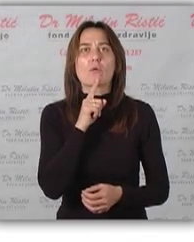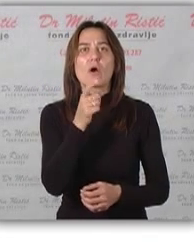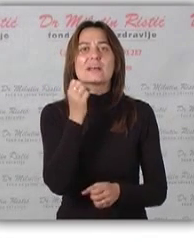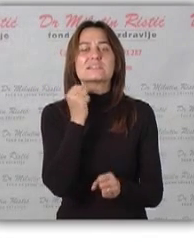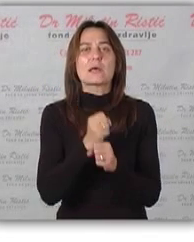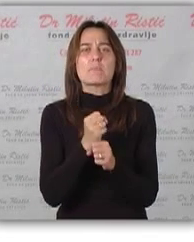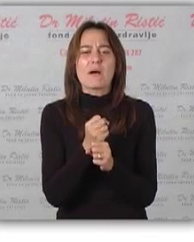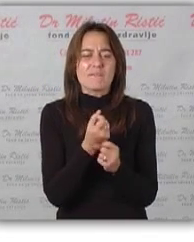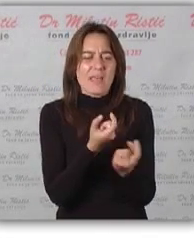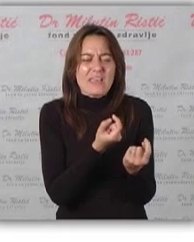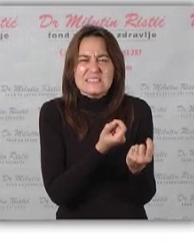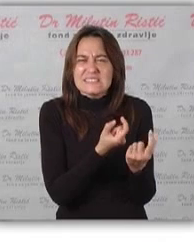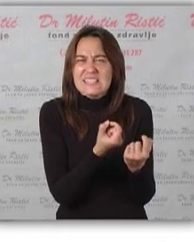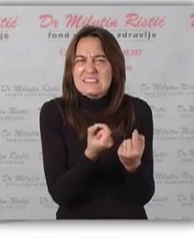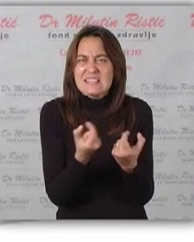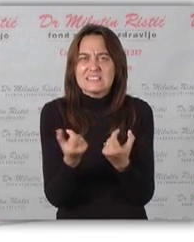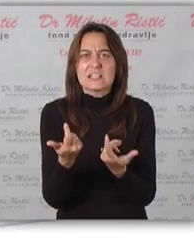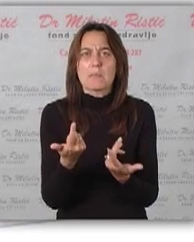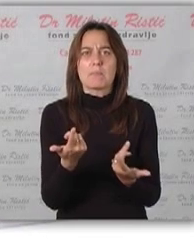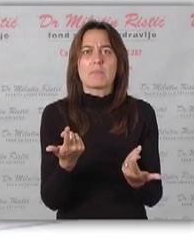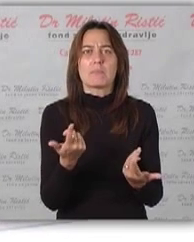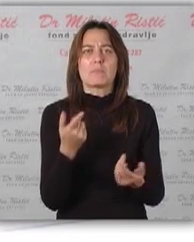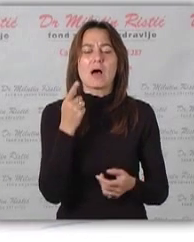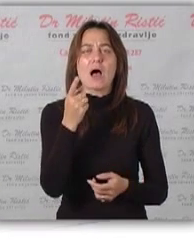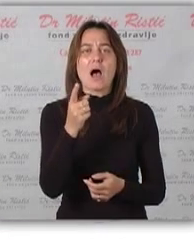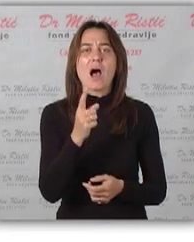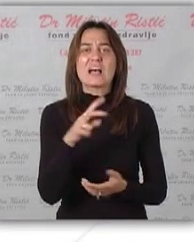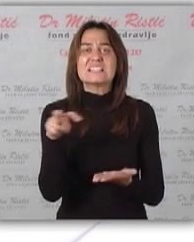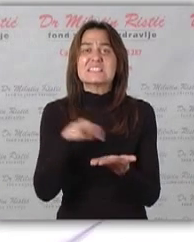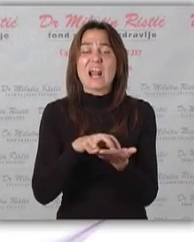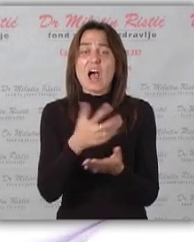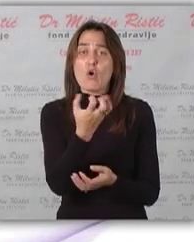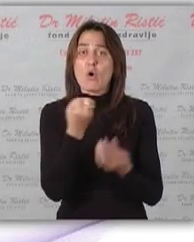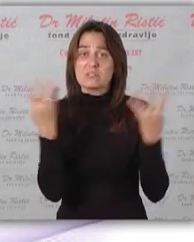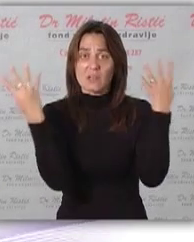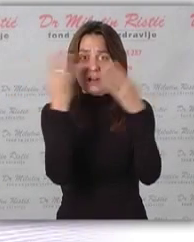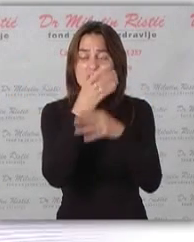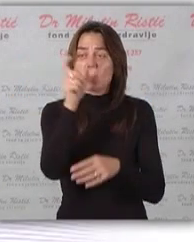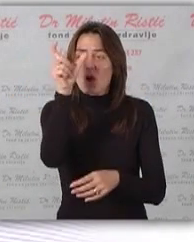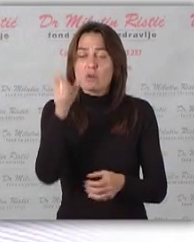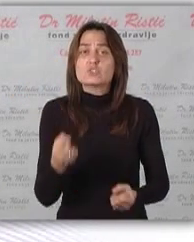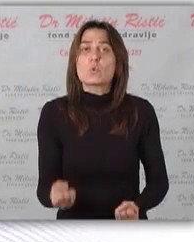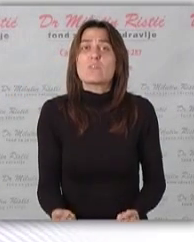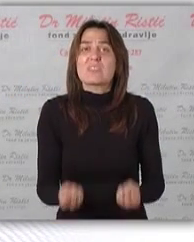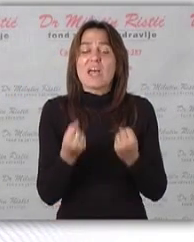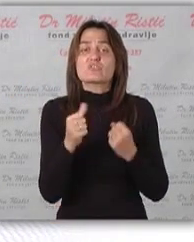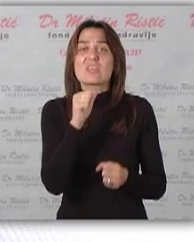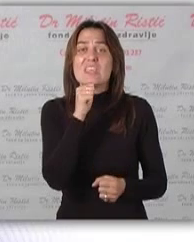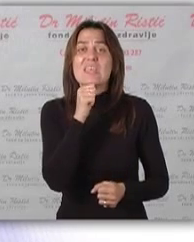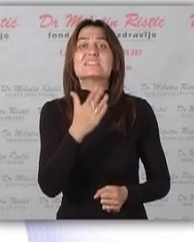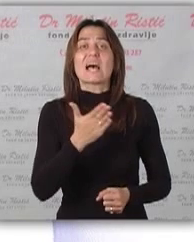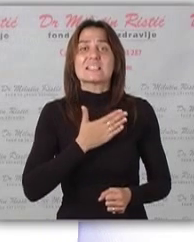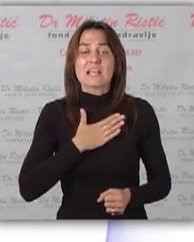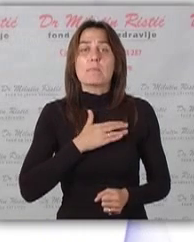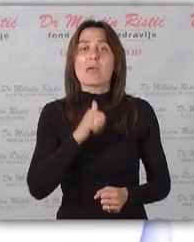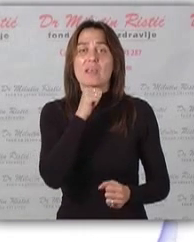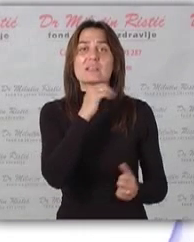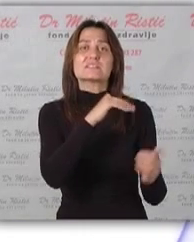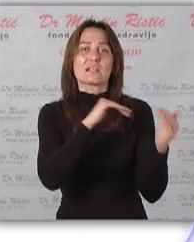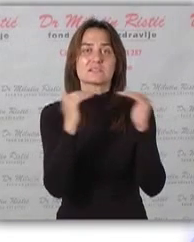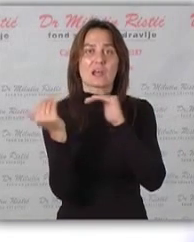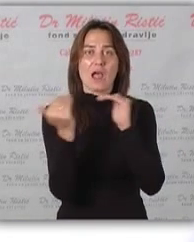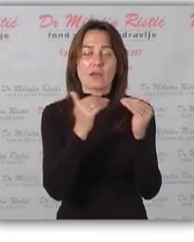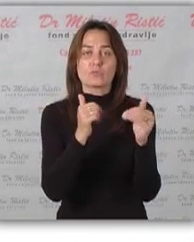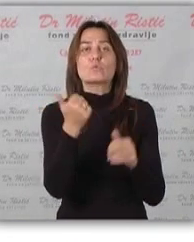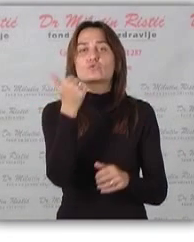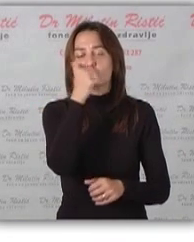sitničave, koje se opsesivno bave detaljima, koje inhibira strah od greške. Znači, jednostavno su teški i sami za sebe, a